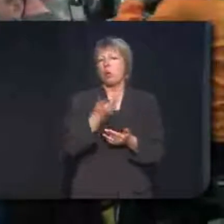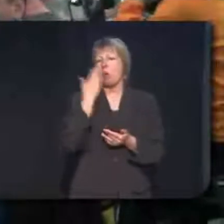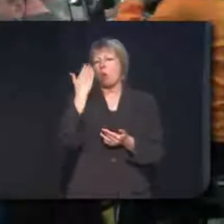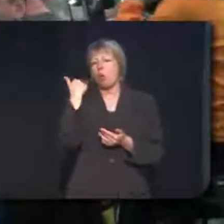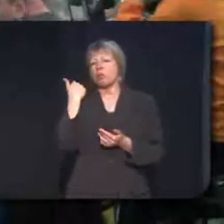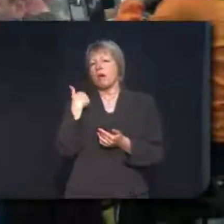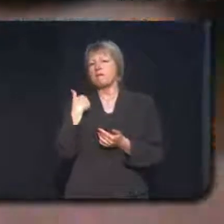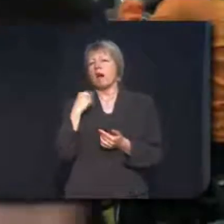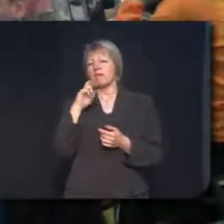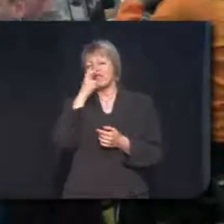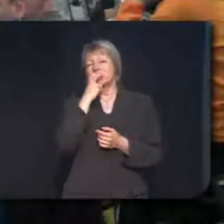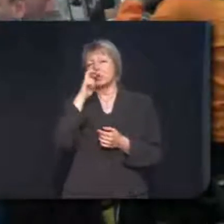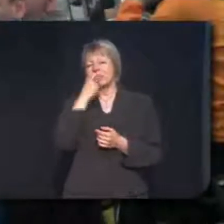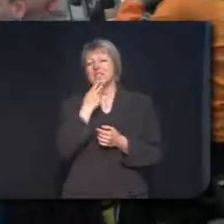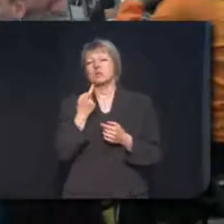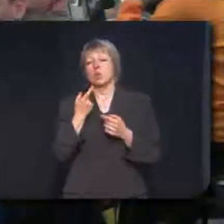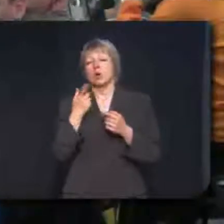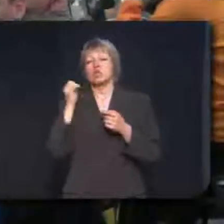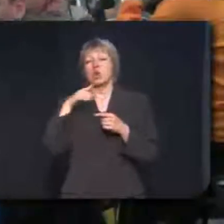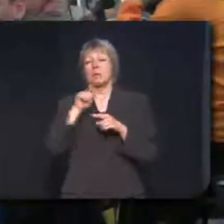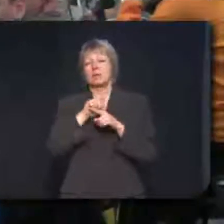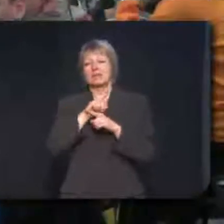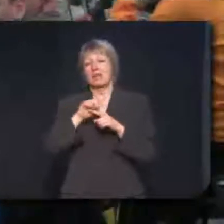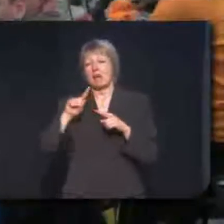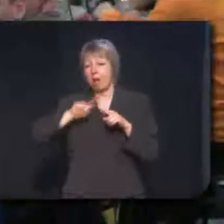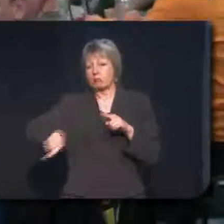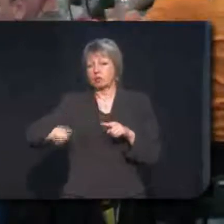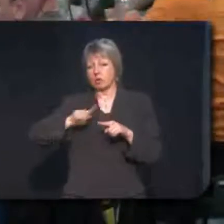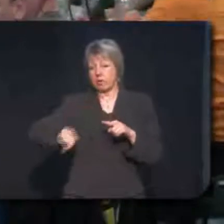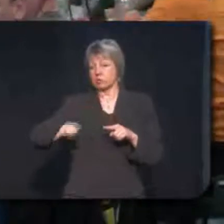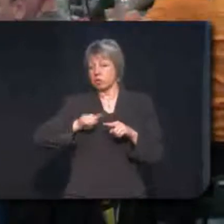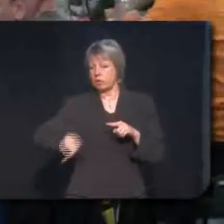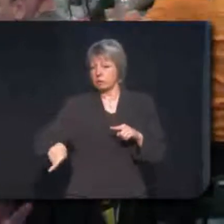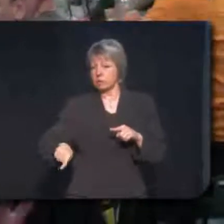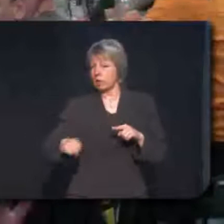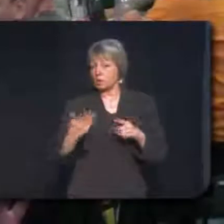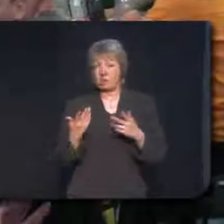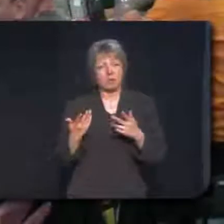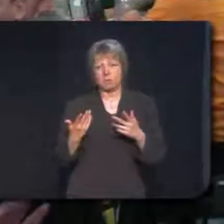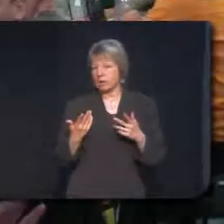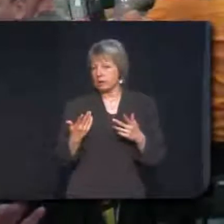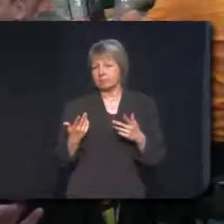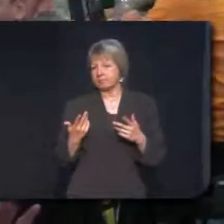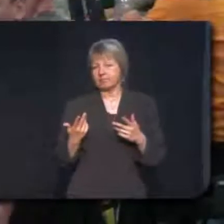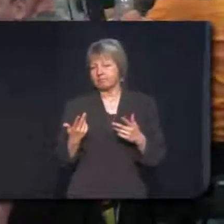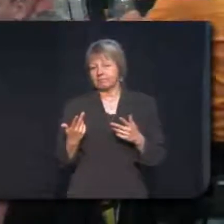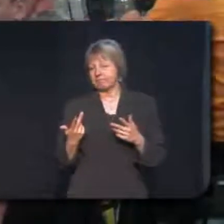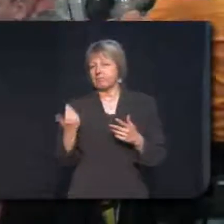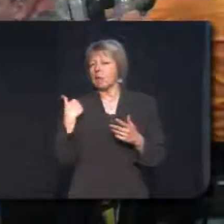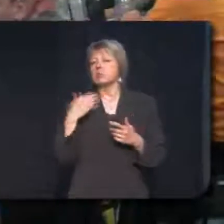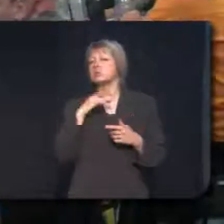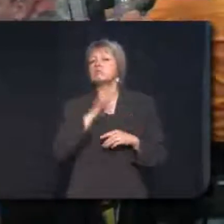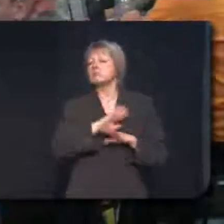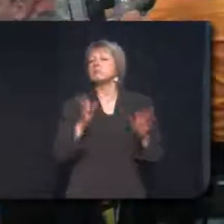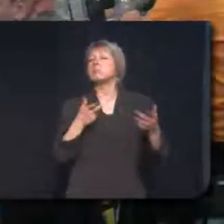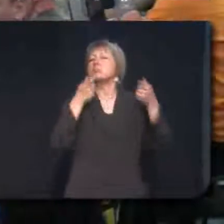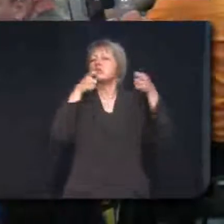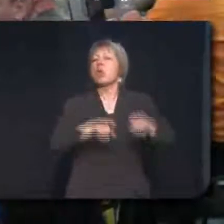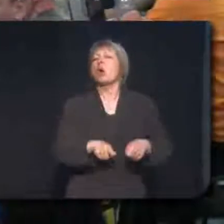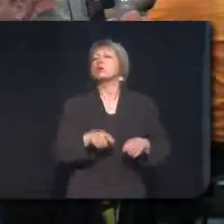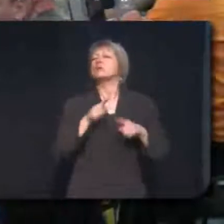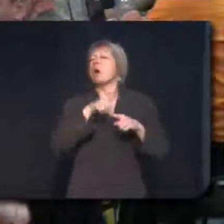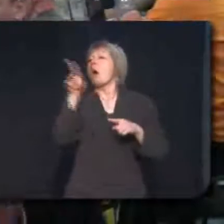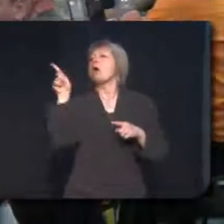abzuschaffen die sind grundsätzlich abgebügelt worden mit den Worten nein das ist so beschlossen und es hat keiner sonst